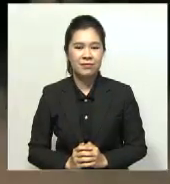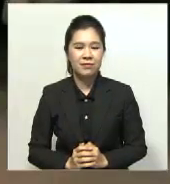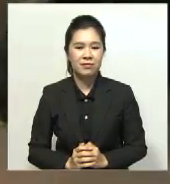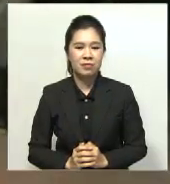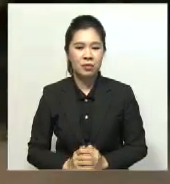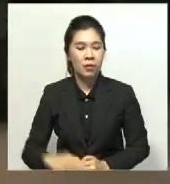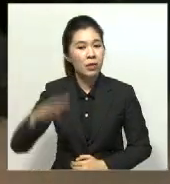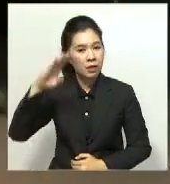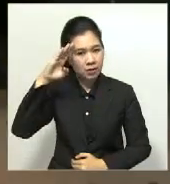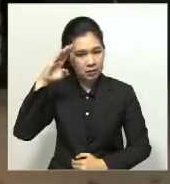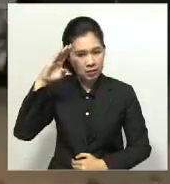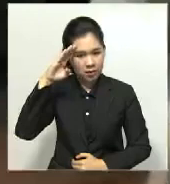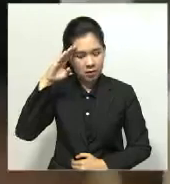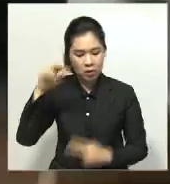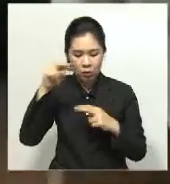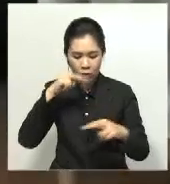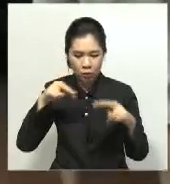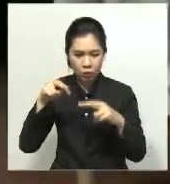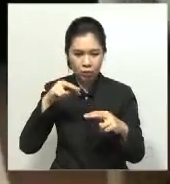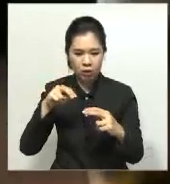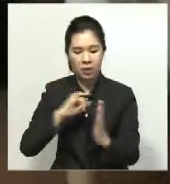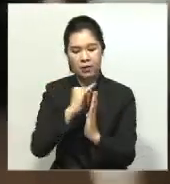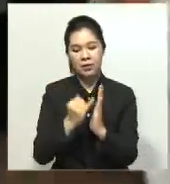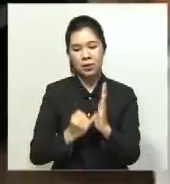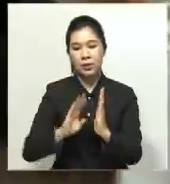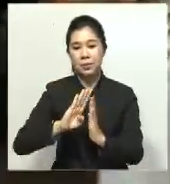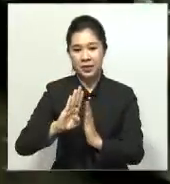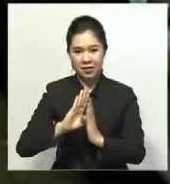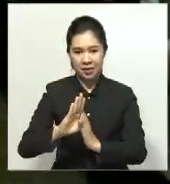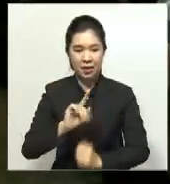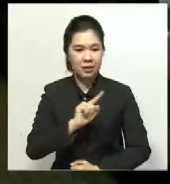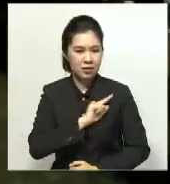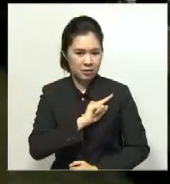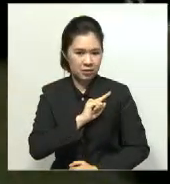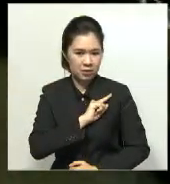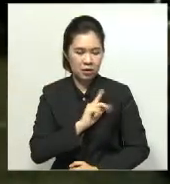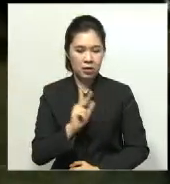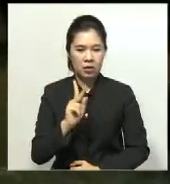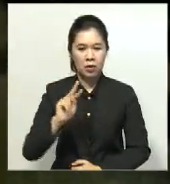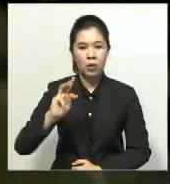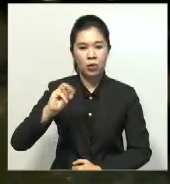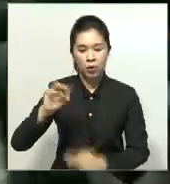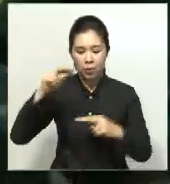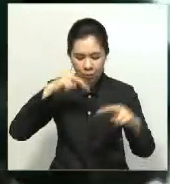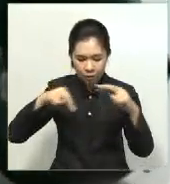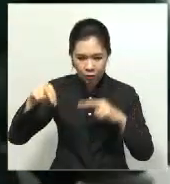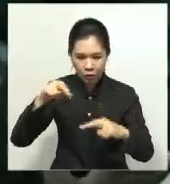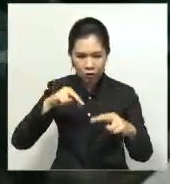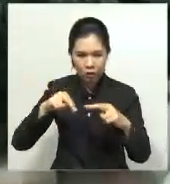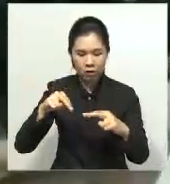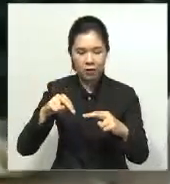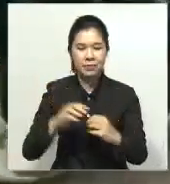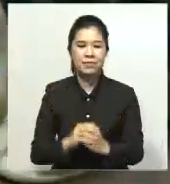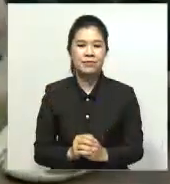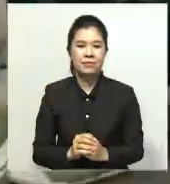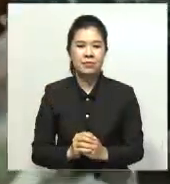ทหารกองกำลังรักษาความสงบเรียบร้อยจังหวัดบึงกาฬเจ้าหน้าที่กรมปกครองเจ้าหน้าที่กองอาสารักษาดิน